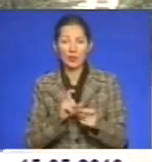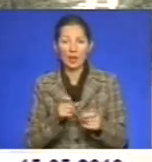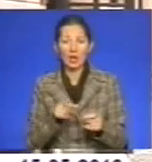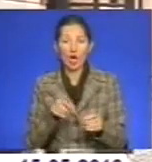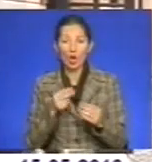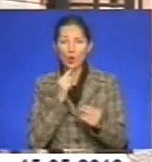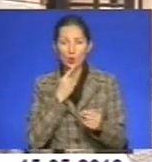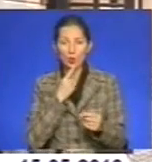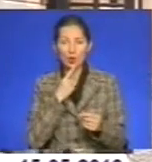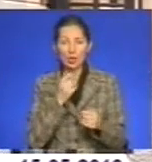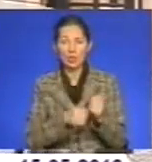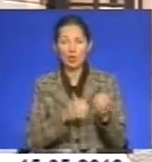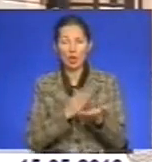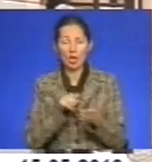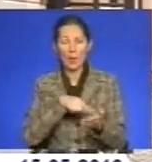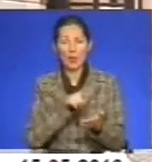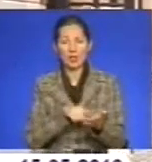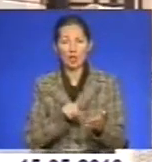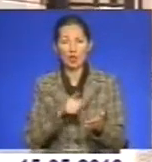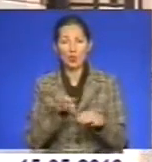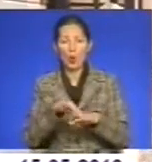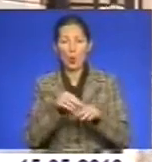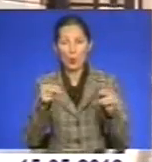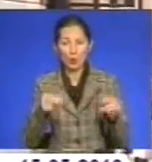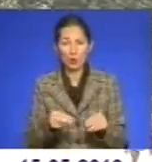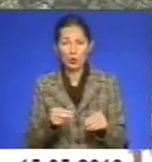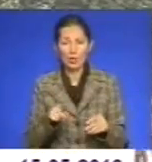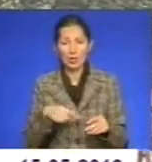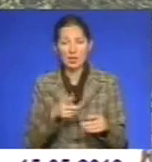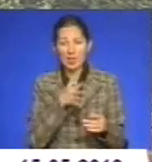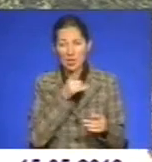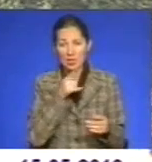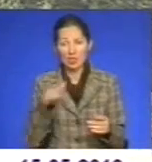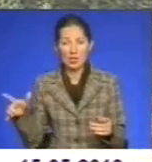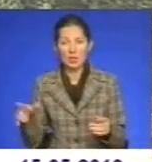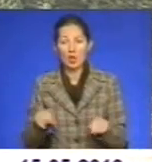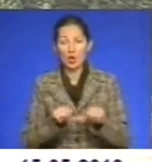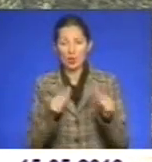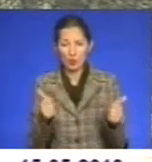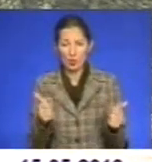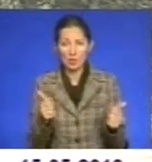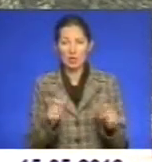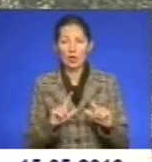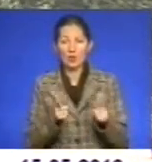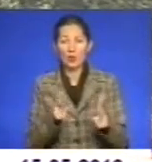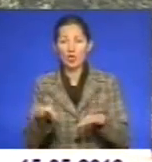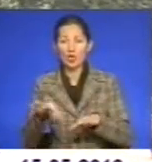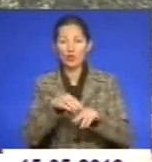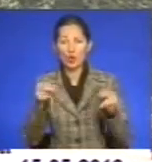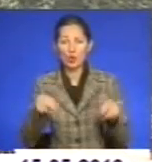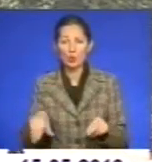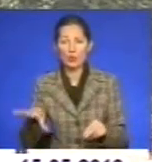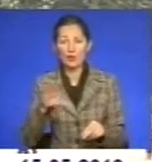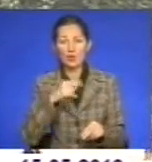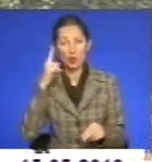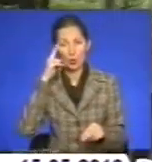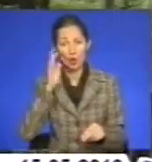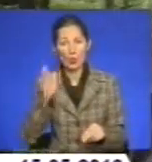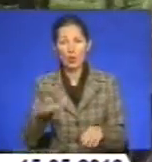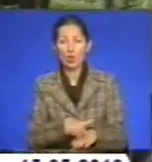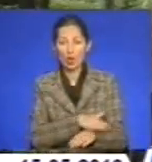запитання, чому подружжя через якийсь час розходяться. Адже вступаючи в шлюб, майже кожен думав, що він буде довгим і міцним.